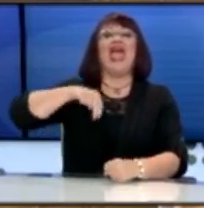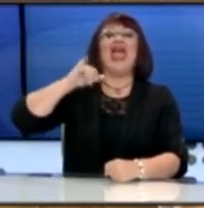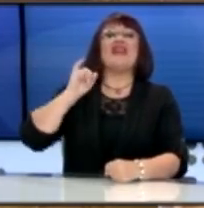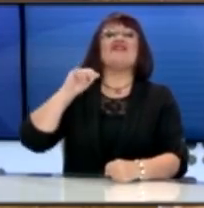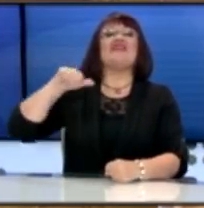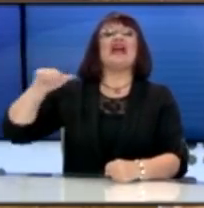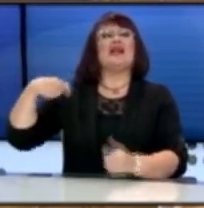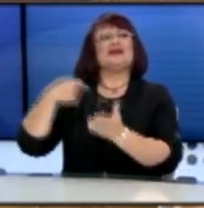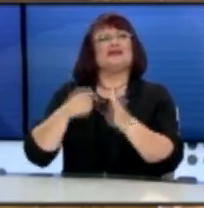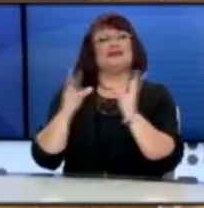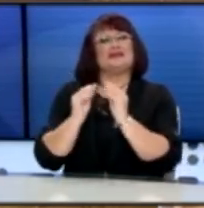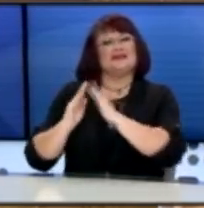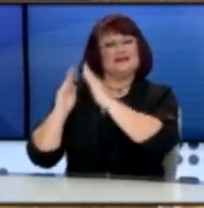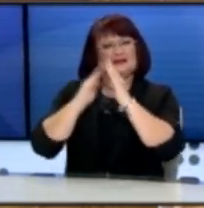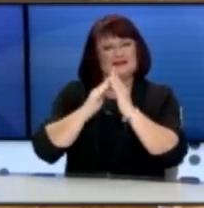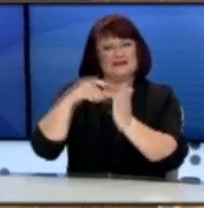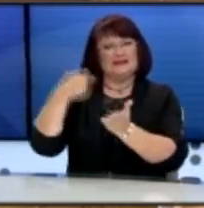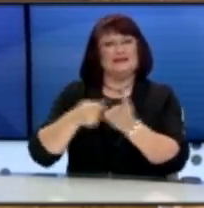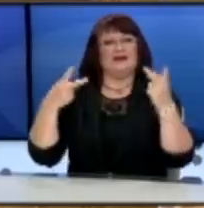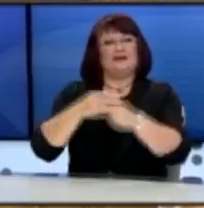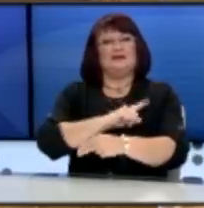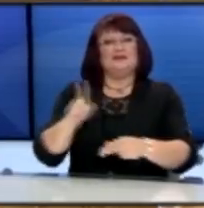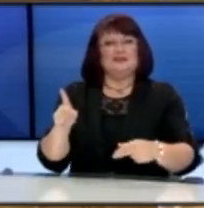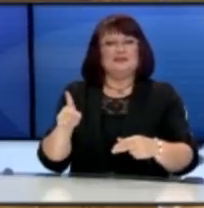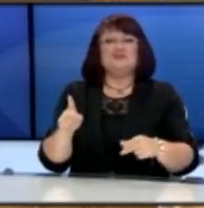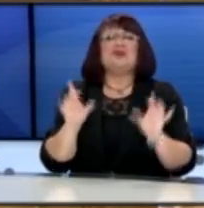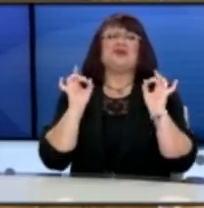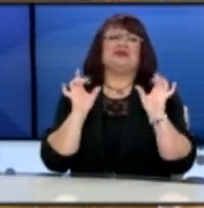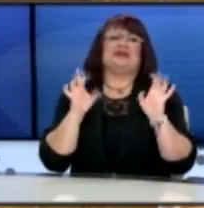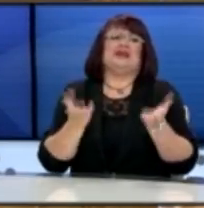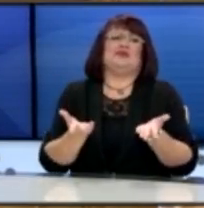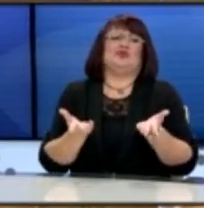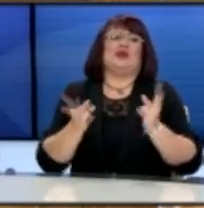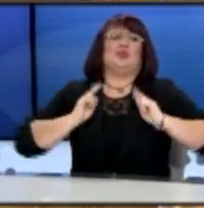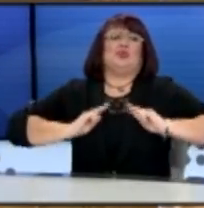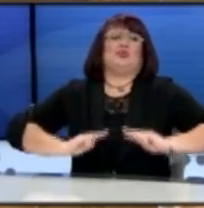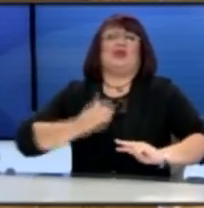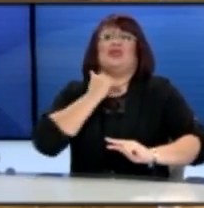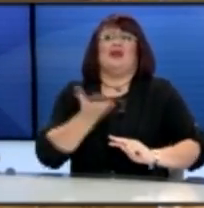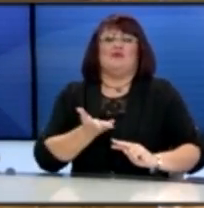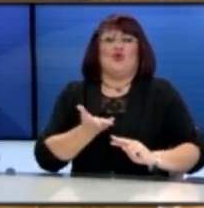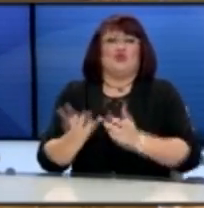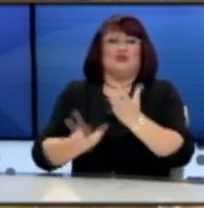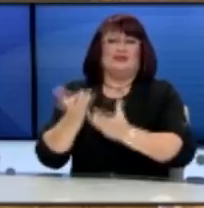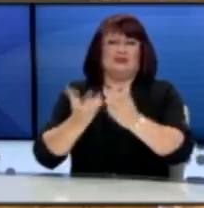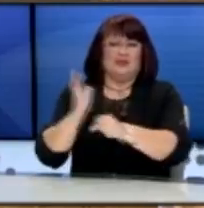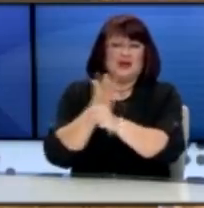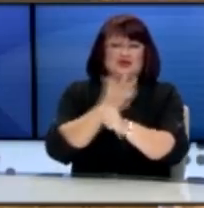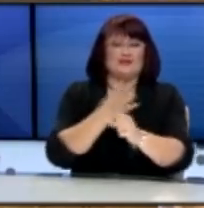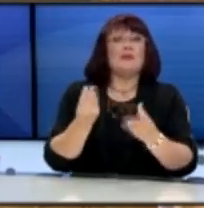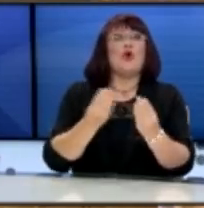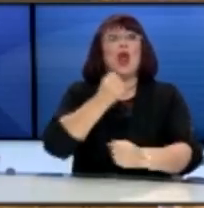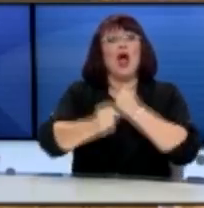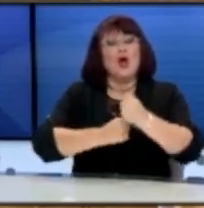στον ωκεανό. Δεν μπορεί να δώσει ούτε ανάσα ανακούφιση στους πυρόπληκτους που για τα επόμενα πολλά